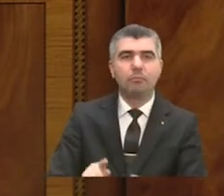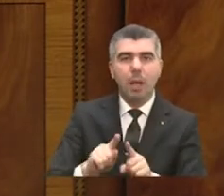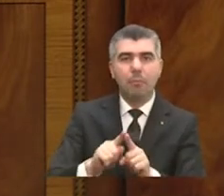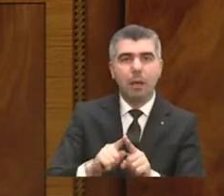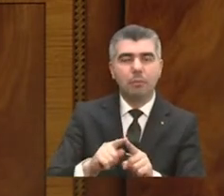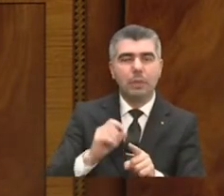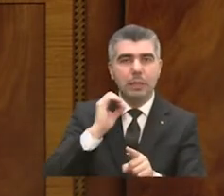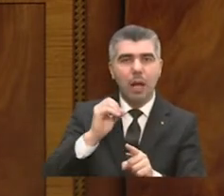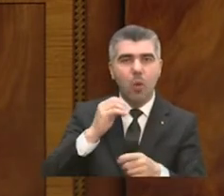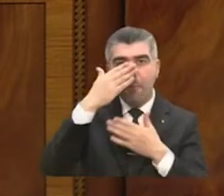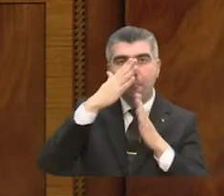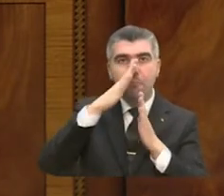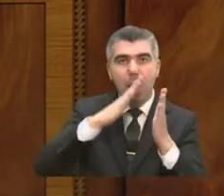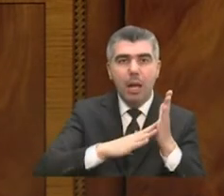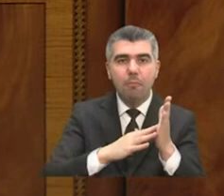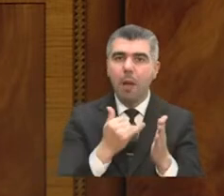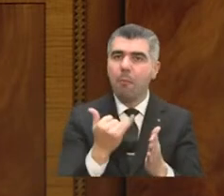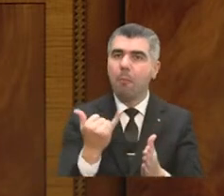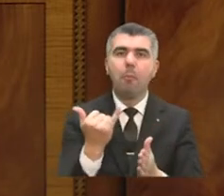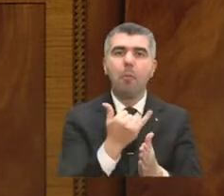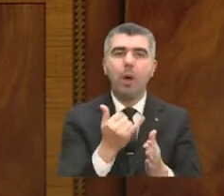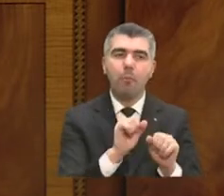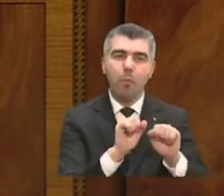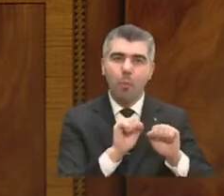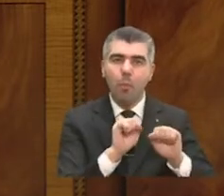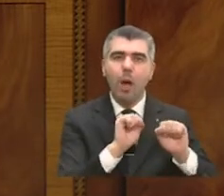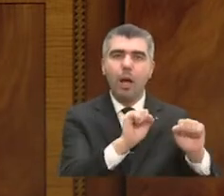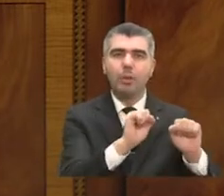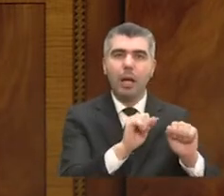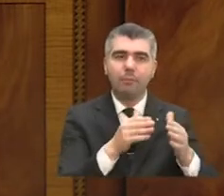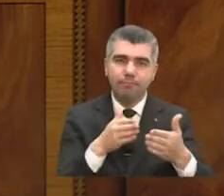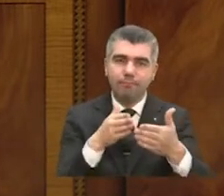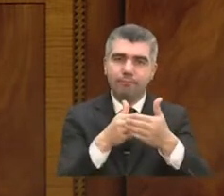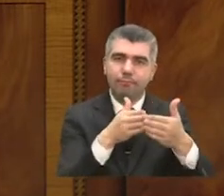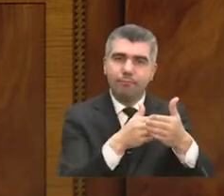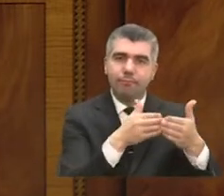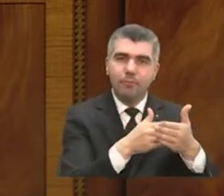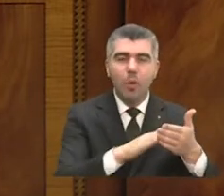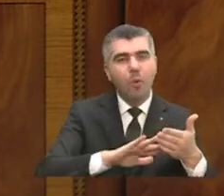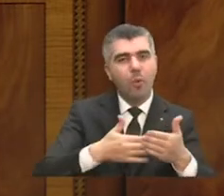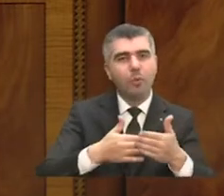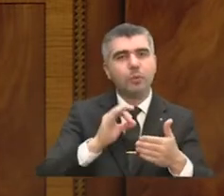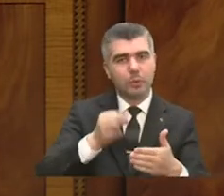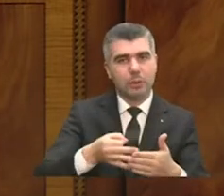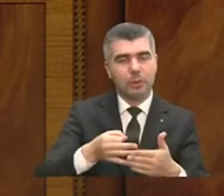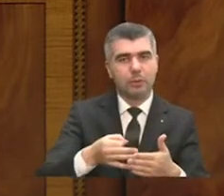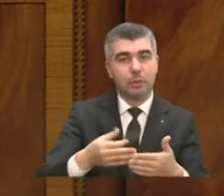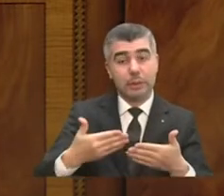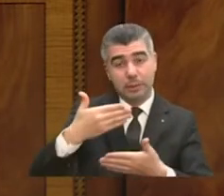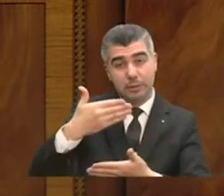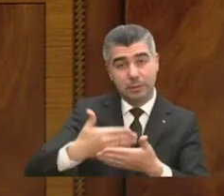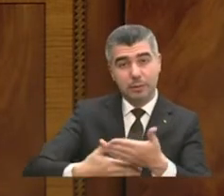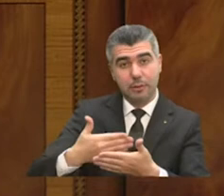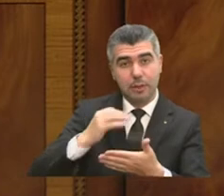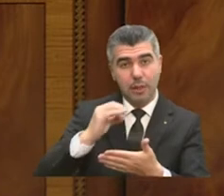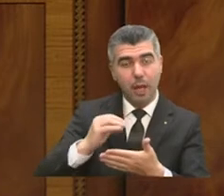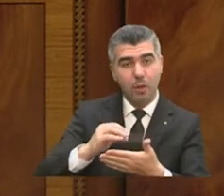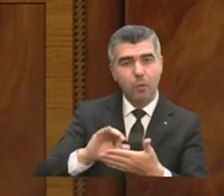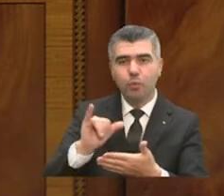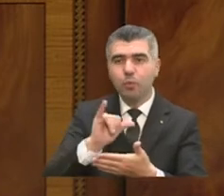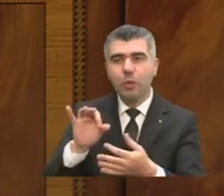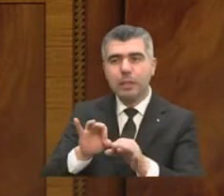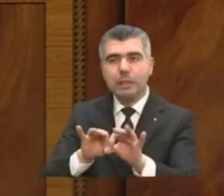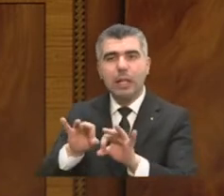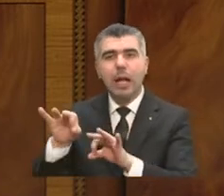Et surtout dans la consolidation de la démocratie ou des droits de l'homme. Alors